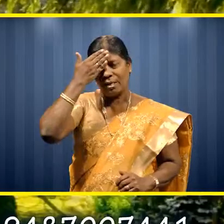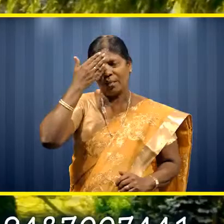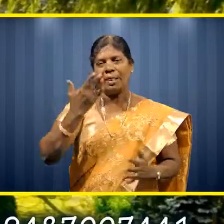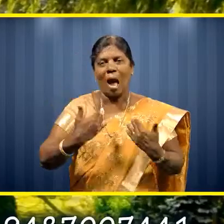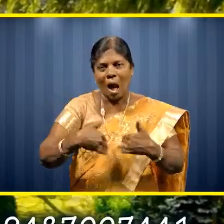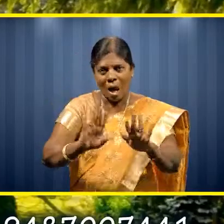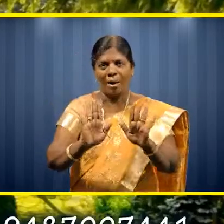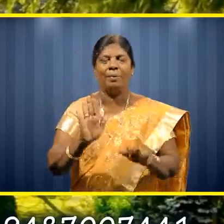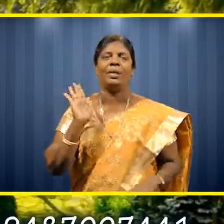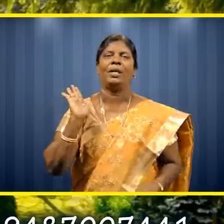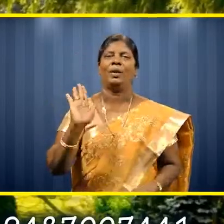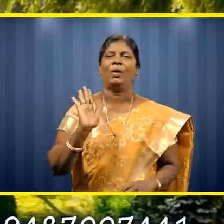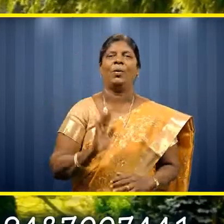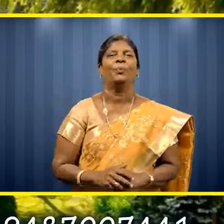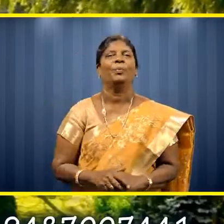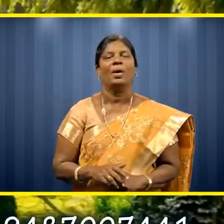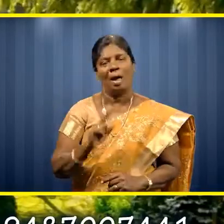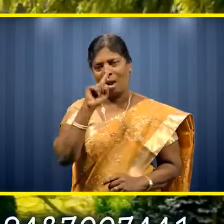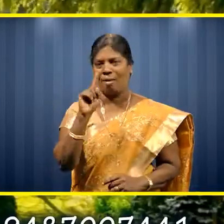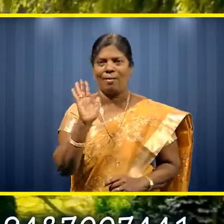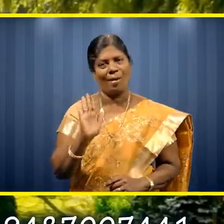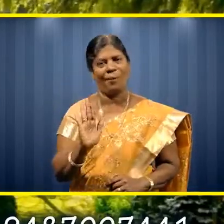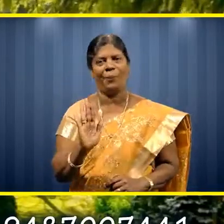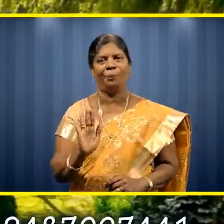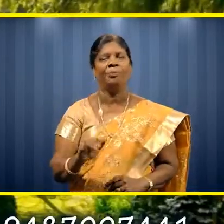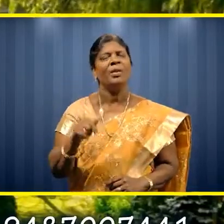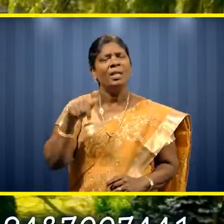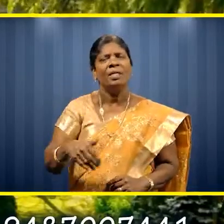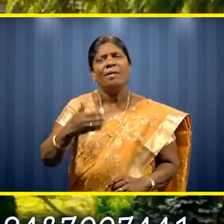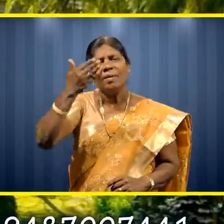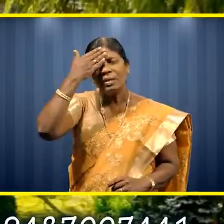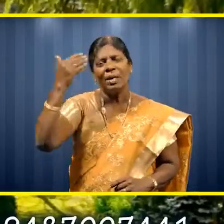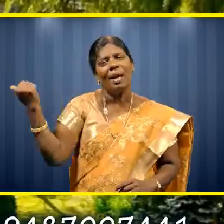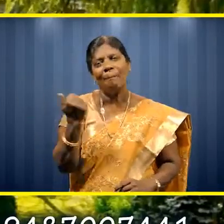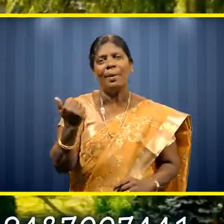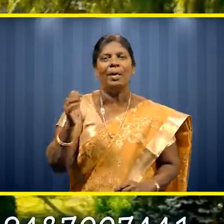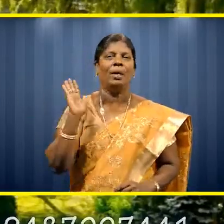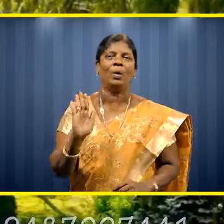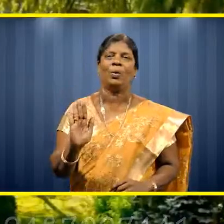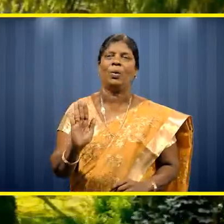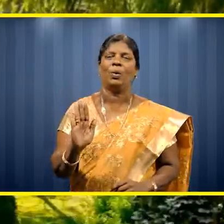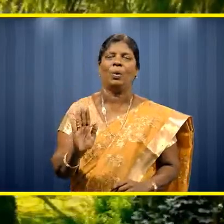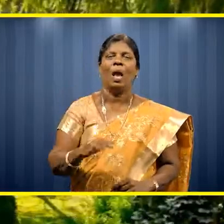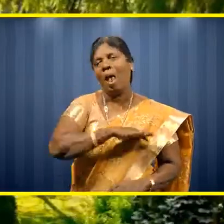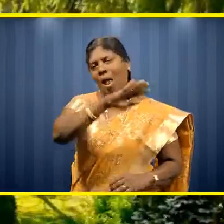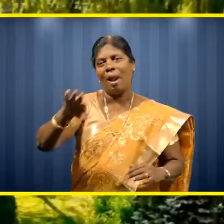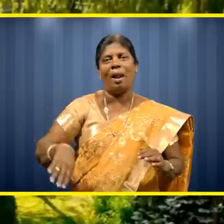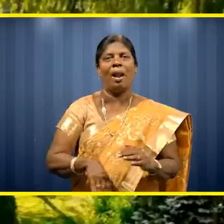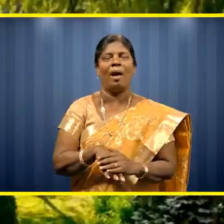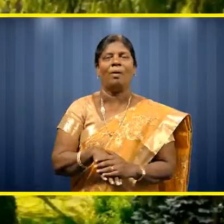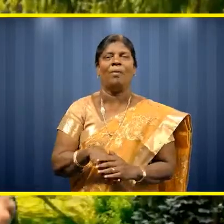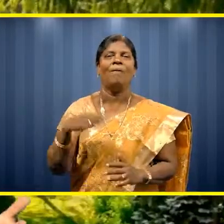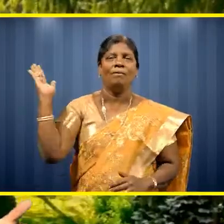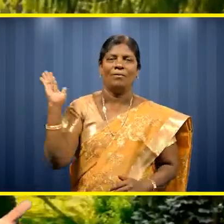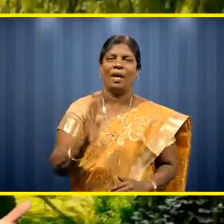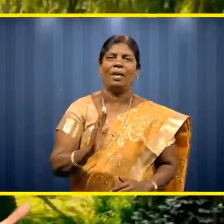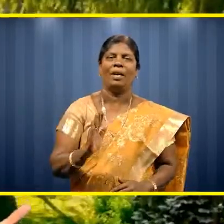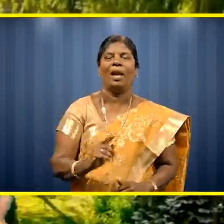வருடத்தை துவங்கியிருக்கிறோம் அல்லவா? எப்படி இந்த வருடம் இருக்கும்? எல்லாருக்கும்